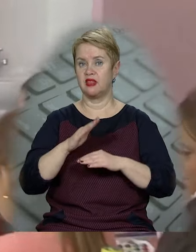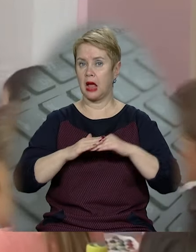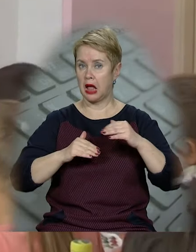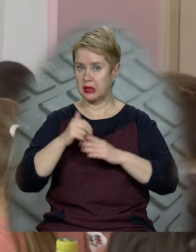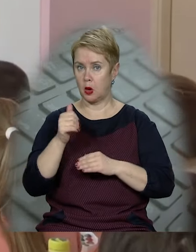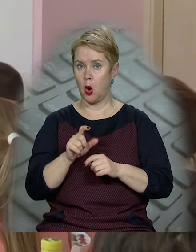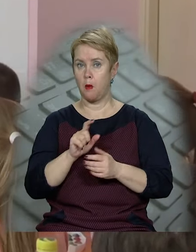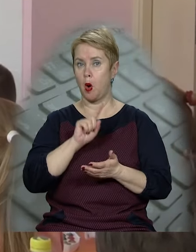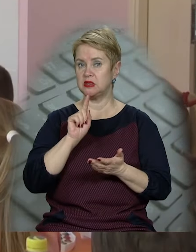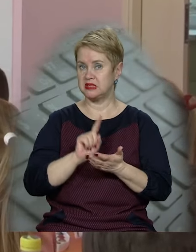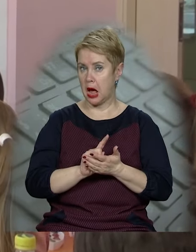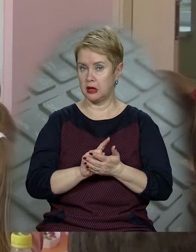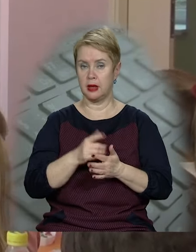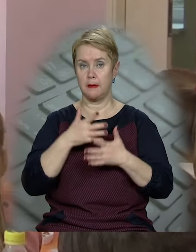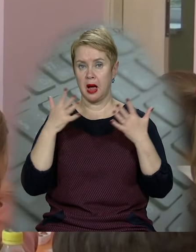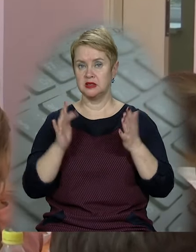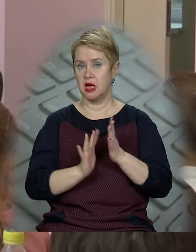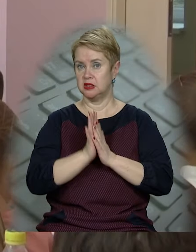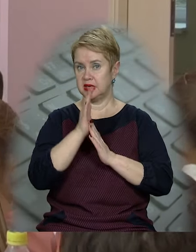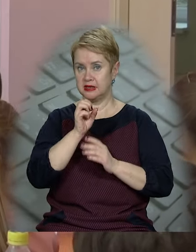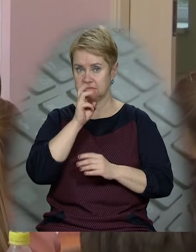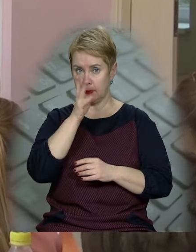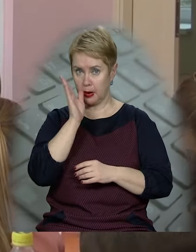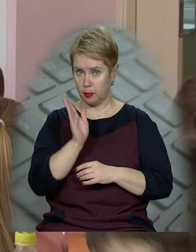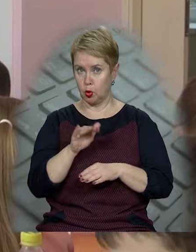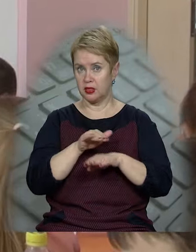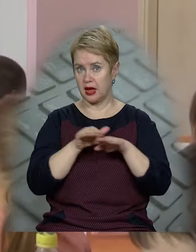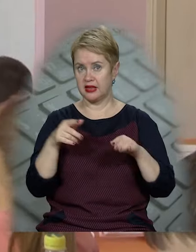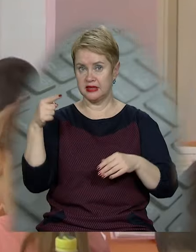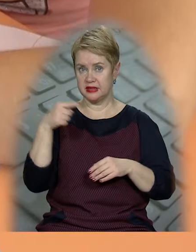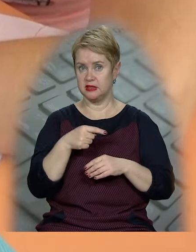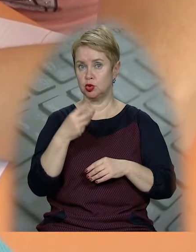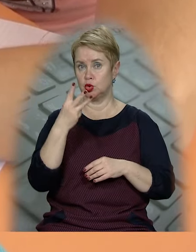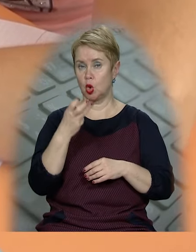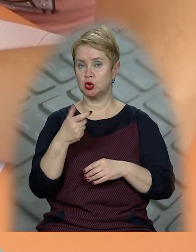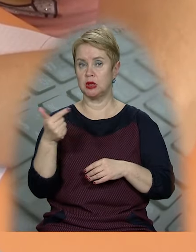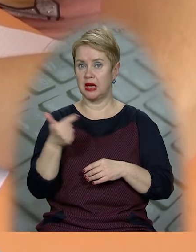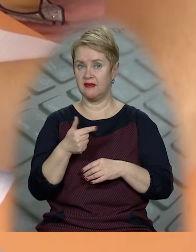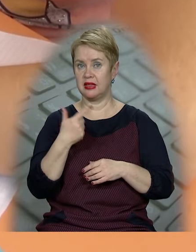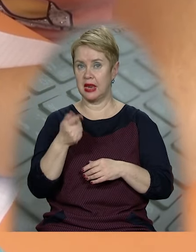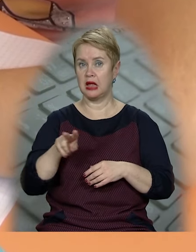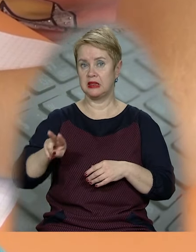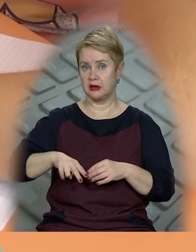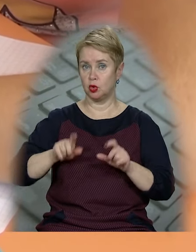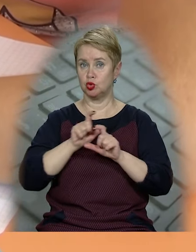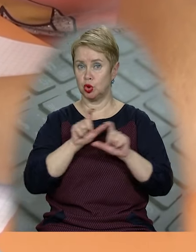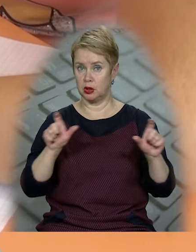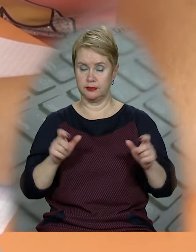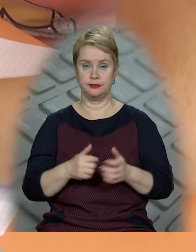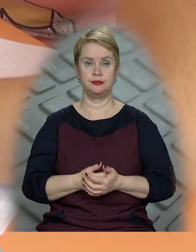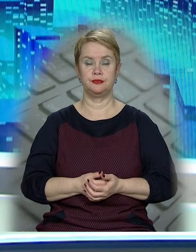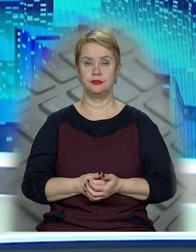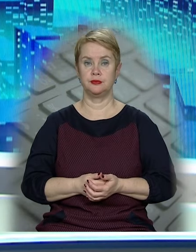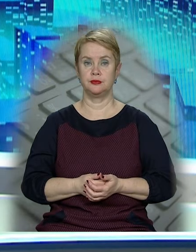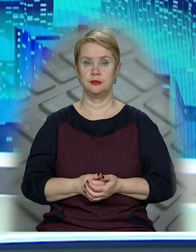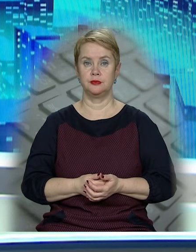категорії та посади. Максимальне зростання зарплати буде на рівні 1300 гривень для директорів шкіл.